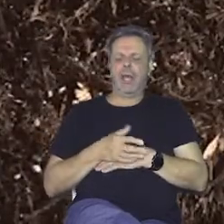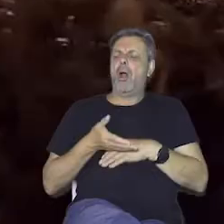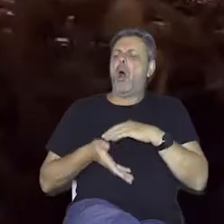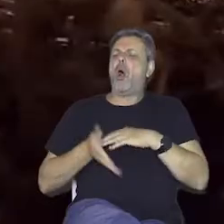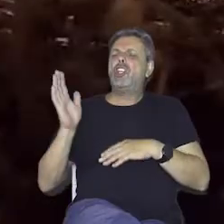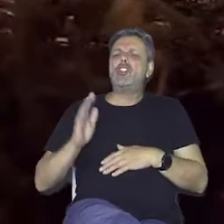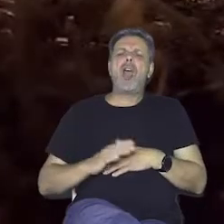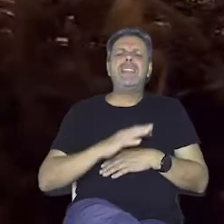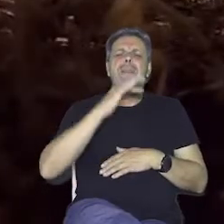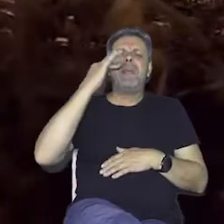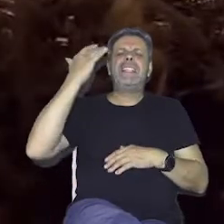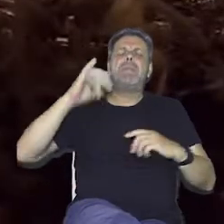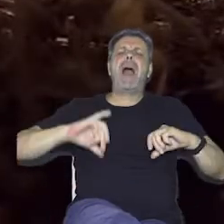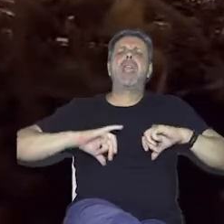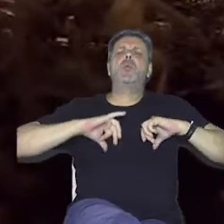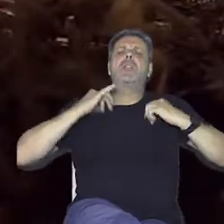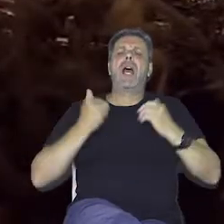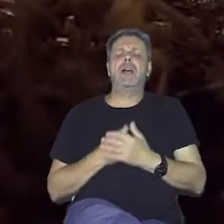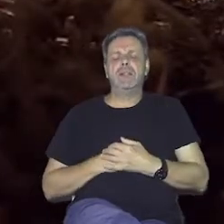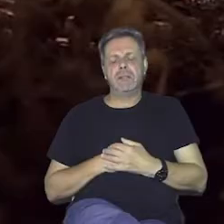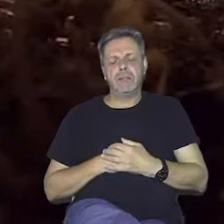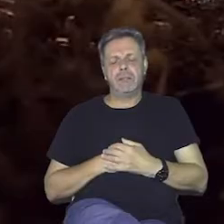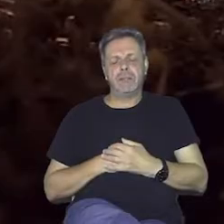Otišao je s mirisima jutra,